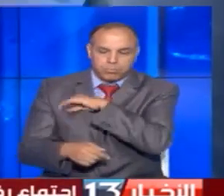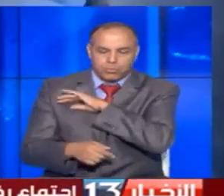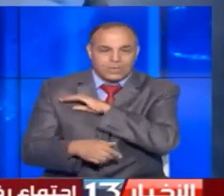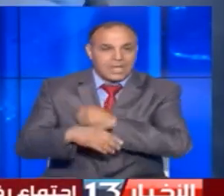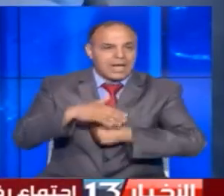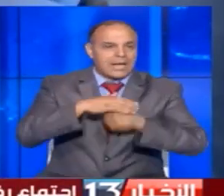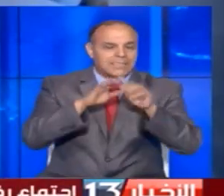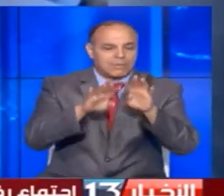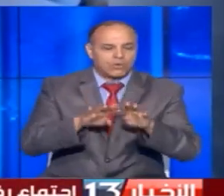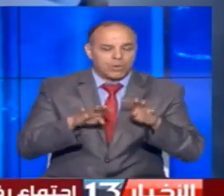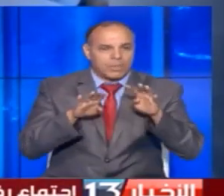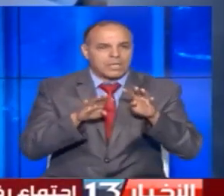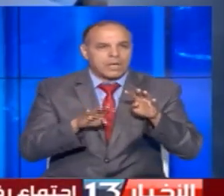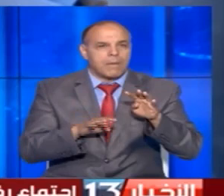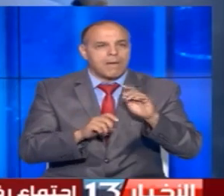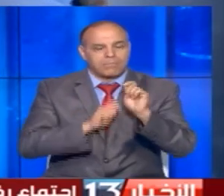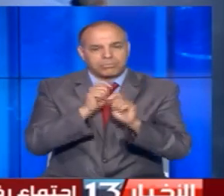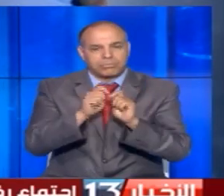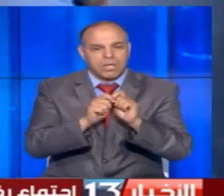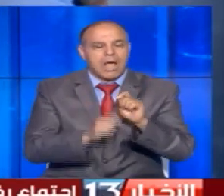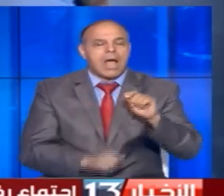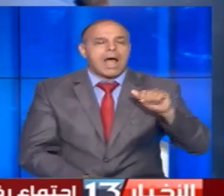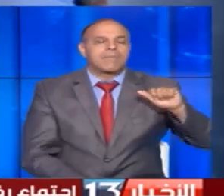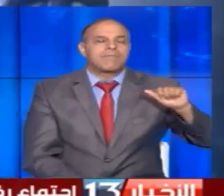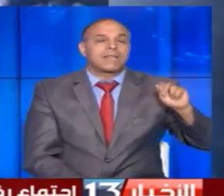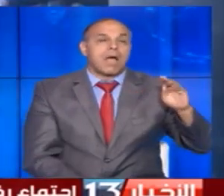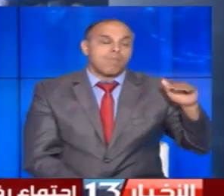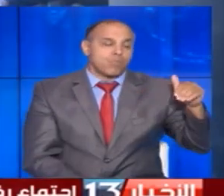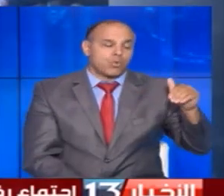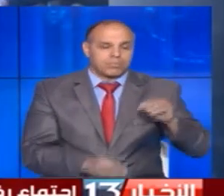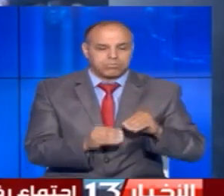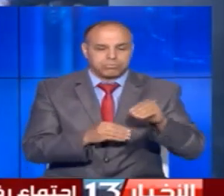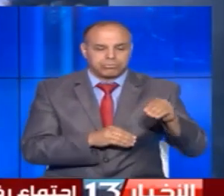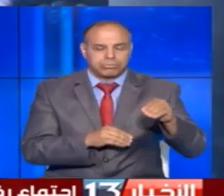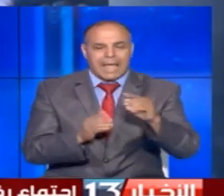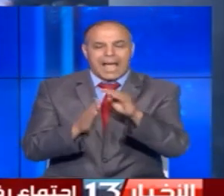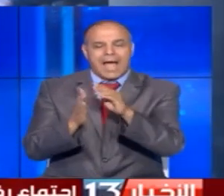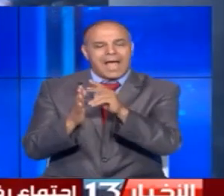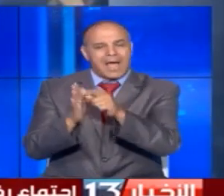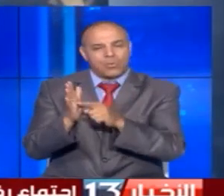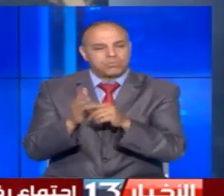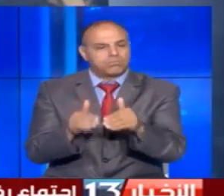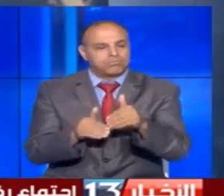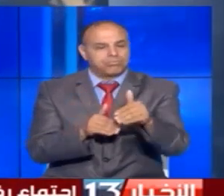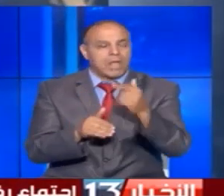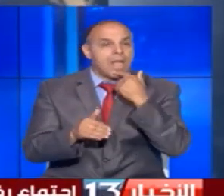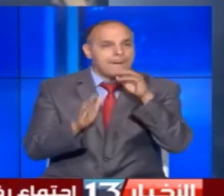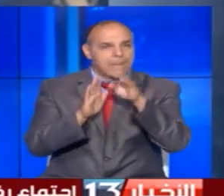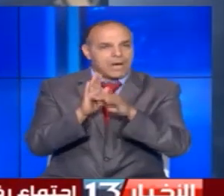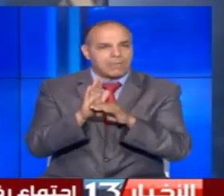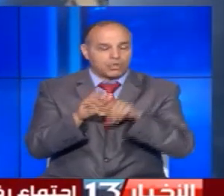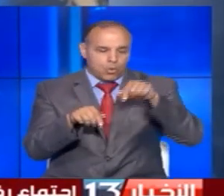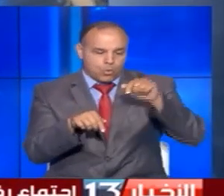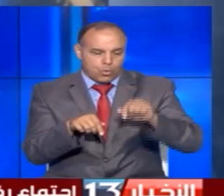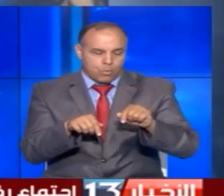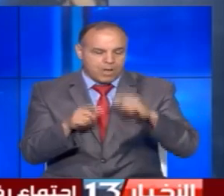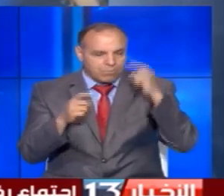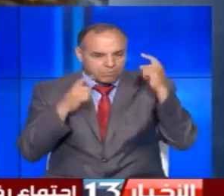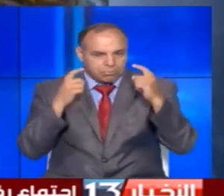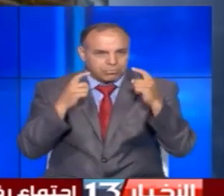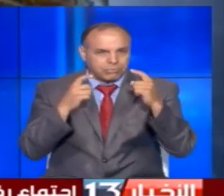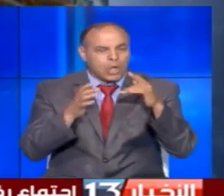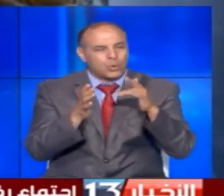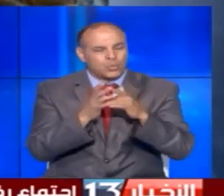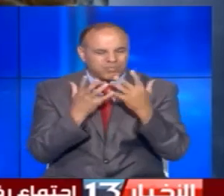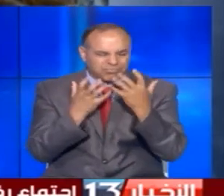رئيس مجلس نواب الشعب بالنيابه عبد الفتاح تاجيل النشاط التشريعي الذي كان مبرمجا لهذا اليوم نظرا للمصاب الجلل